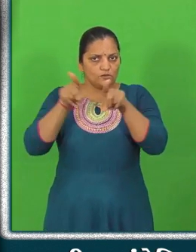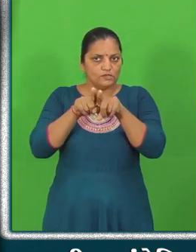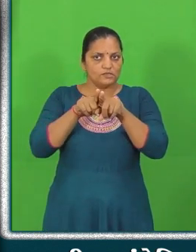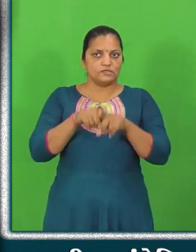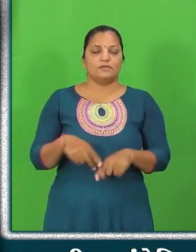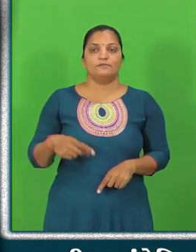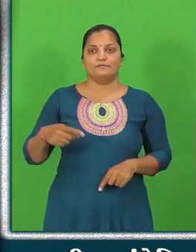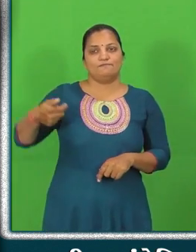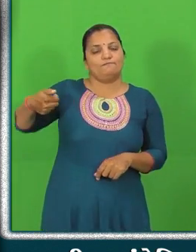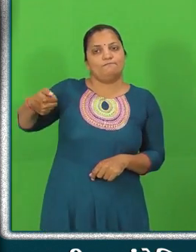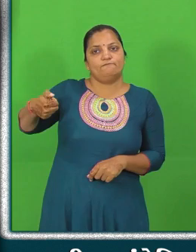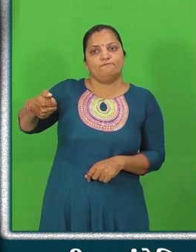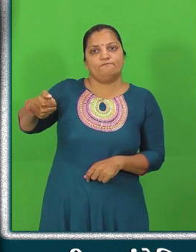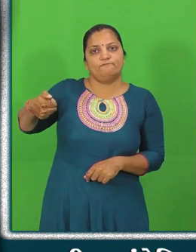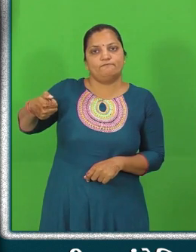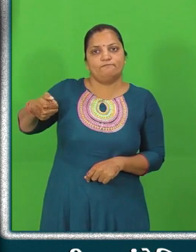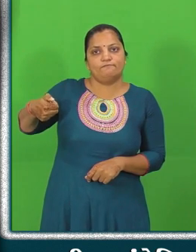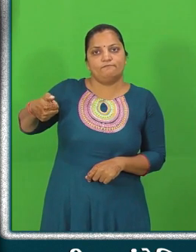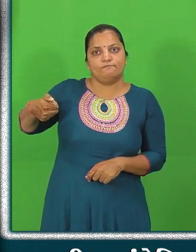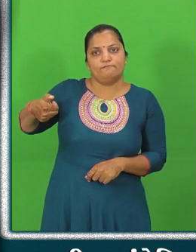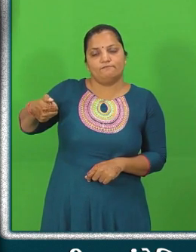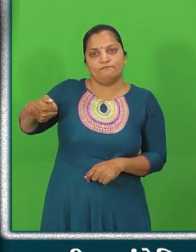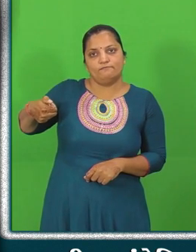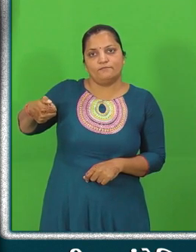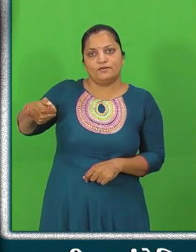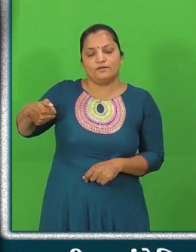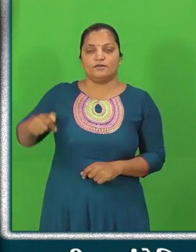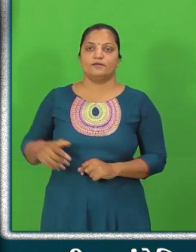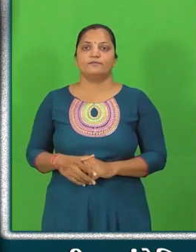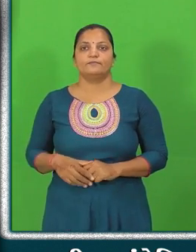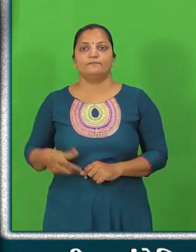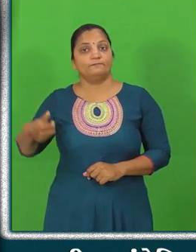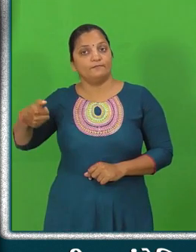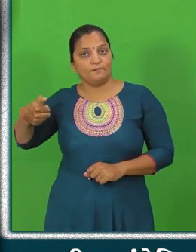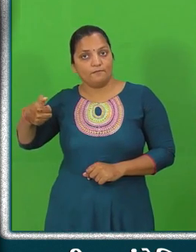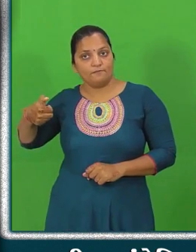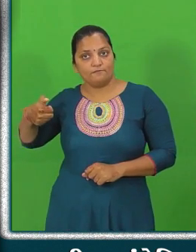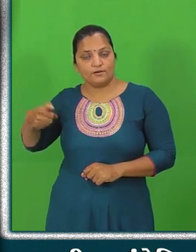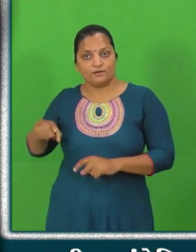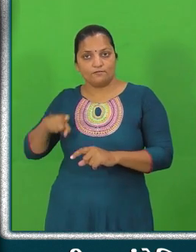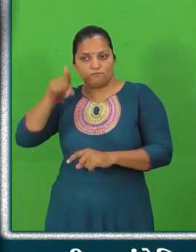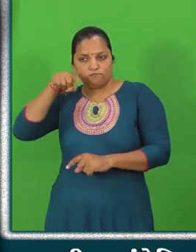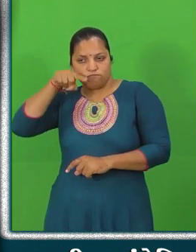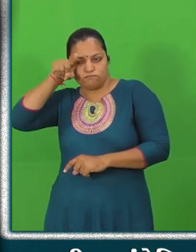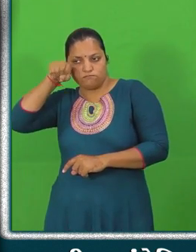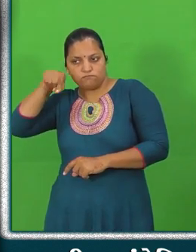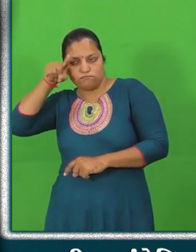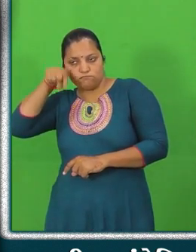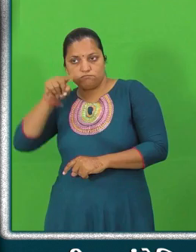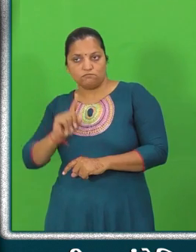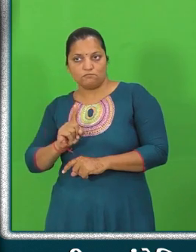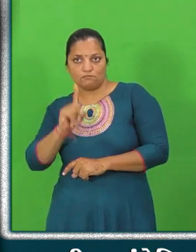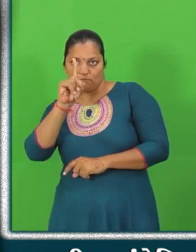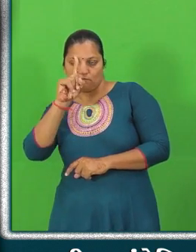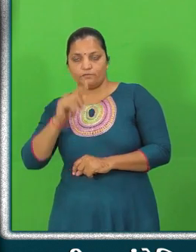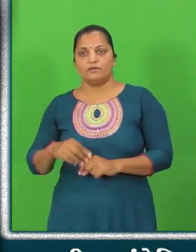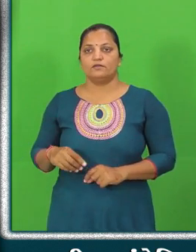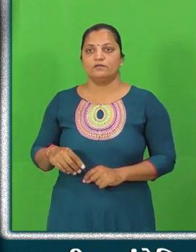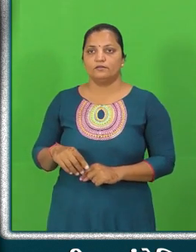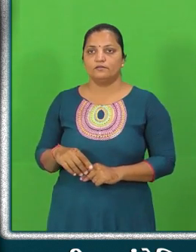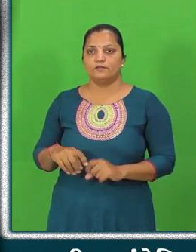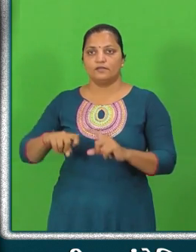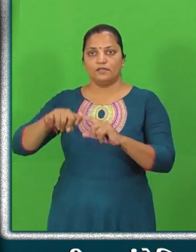કામ અહીંયા આપણે બેટરી લઈશું. તમે જોઈ શકો છો બેટરીનો હું એરોનો ભાગ છે એ હું ઉપરની તરફ રાખું